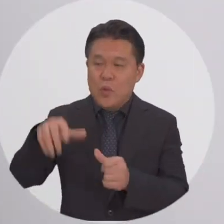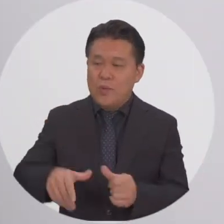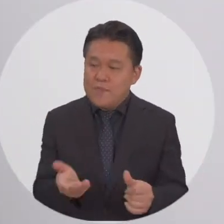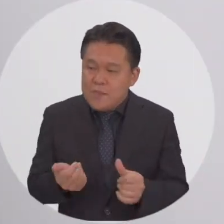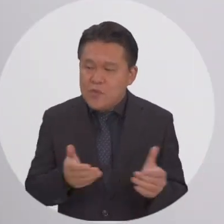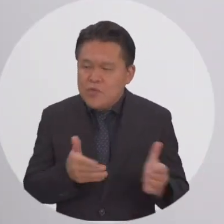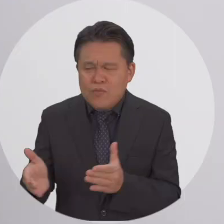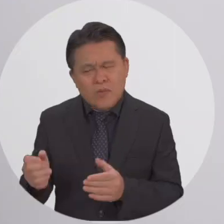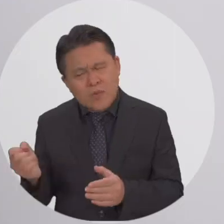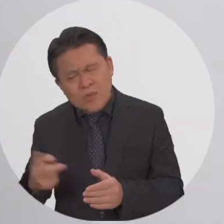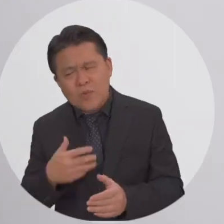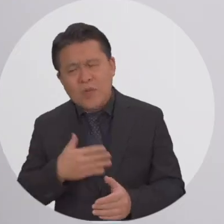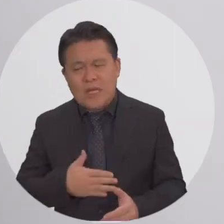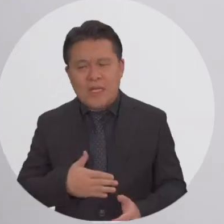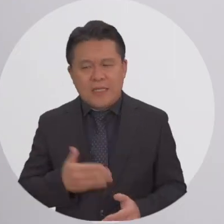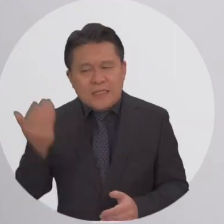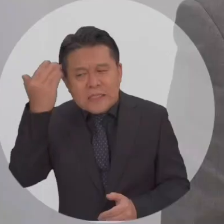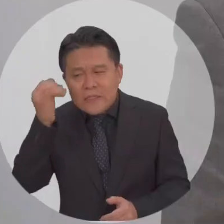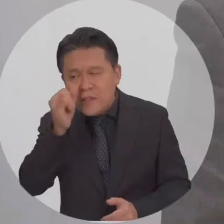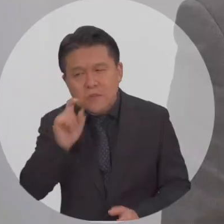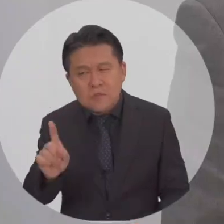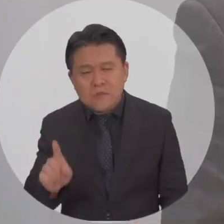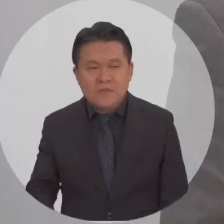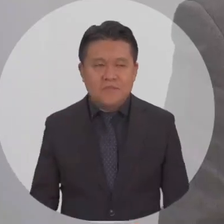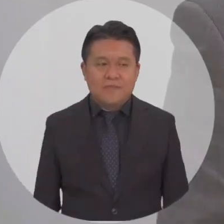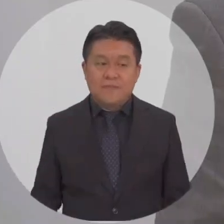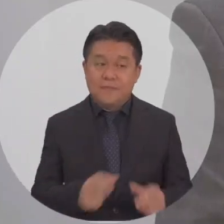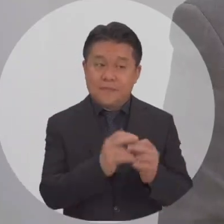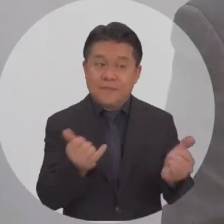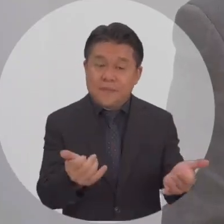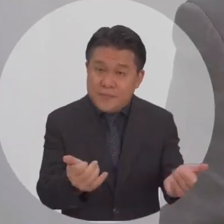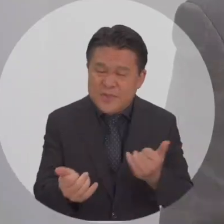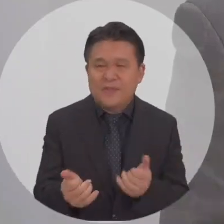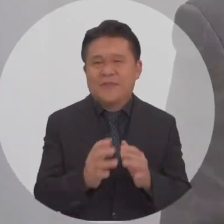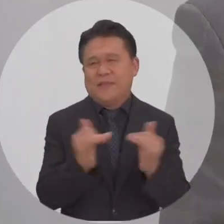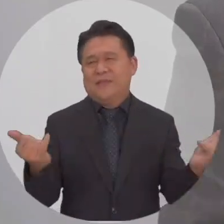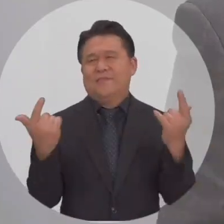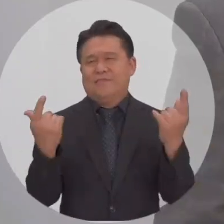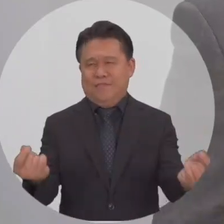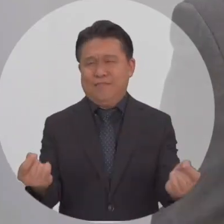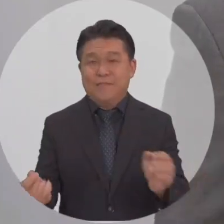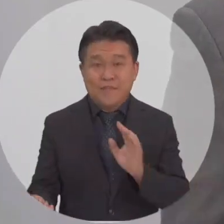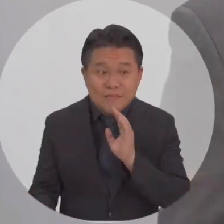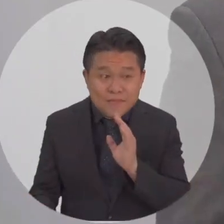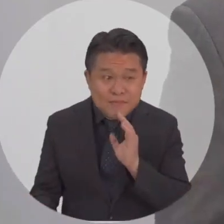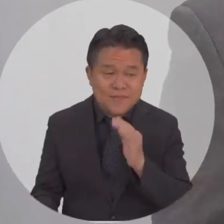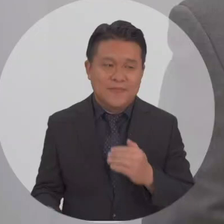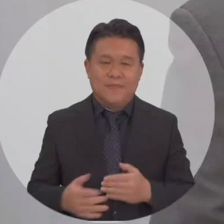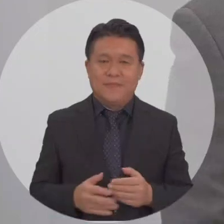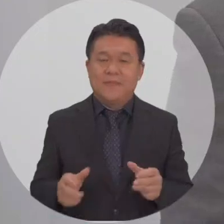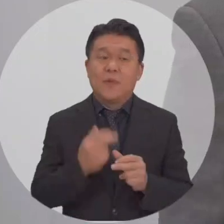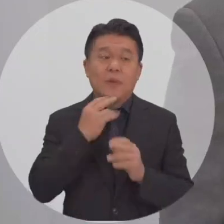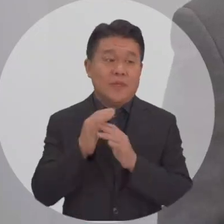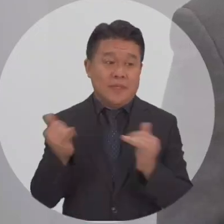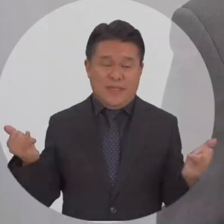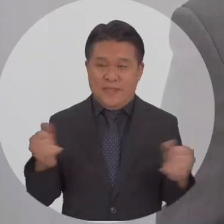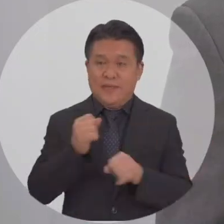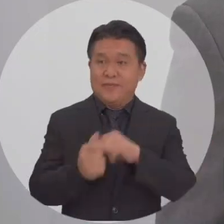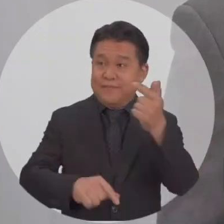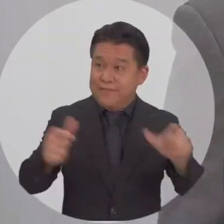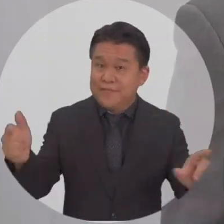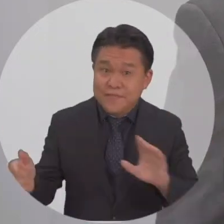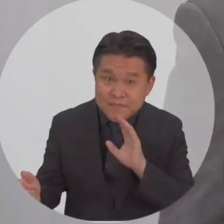준비할 것이나 알아두어야 할 것이 있을까요? 장애인이기 전에 하나의 사람이다 보니까 저희같이 비장애인들도 다 성격이